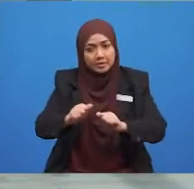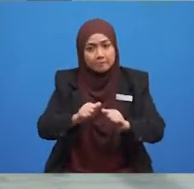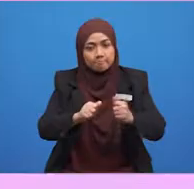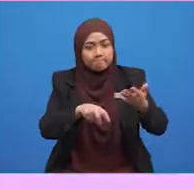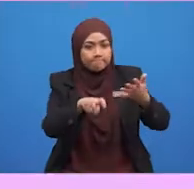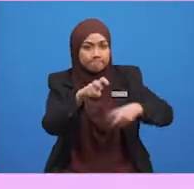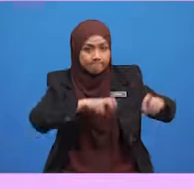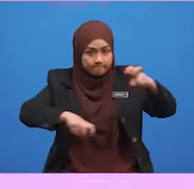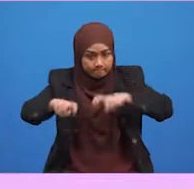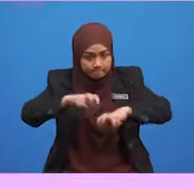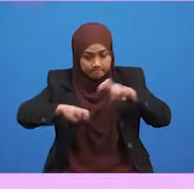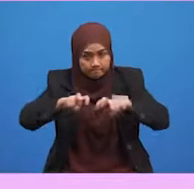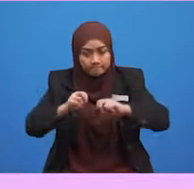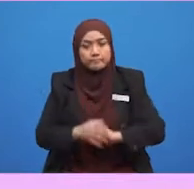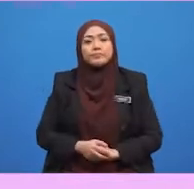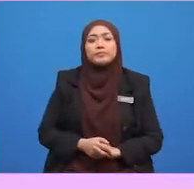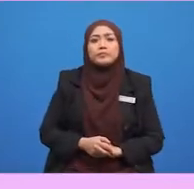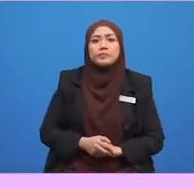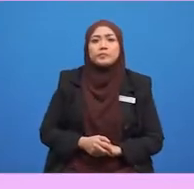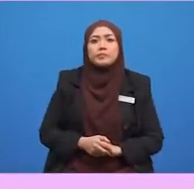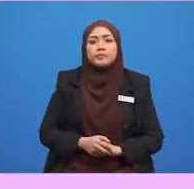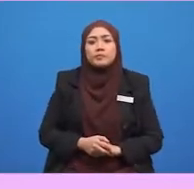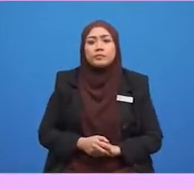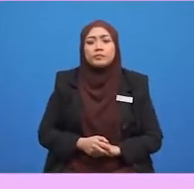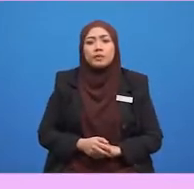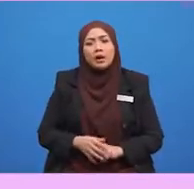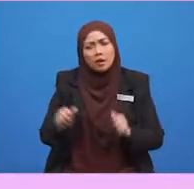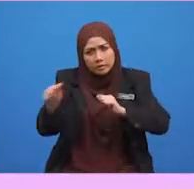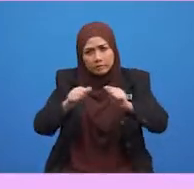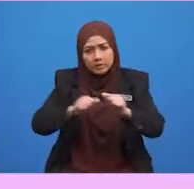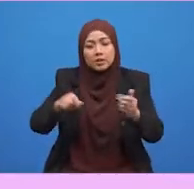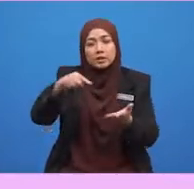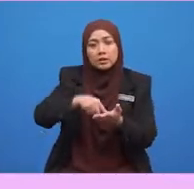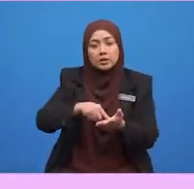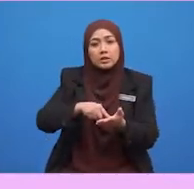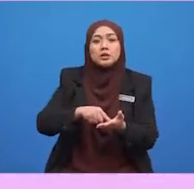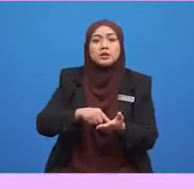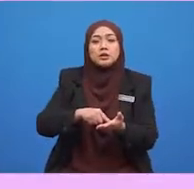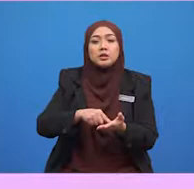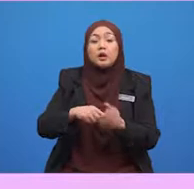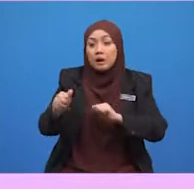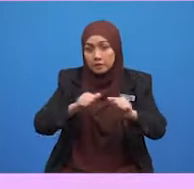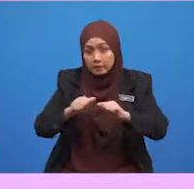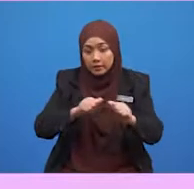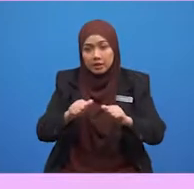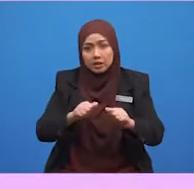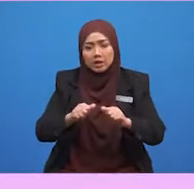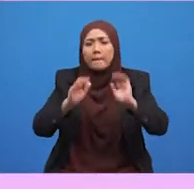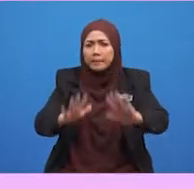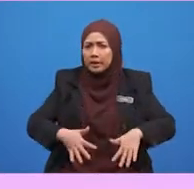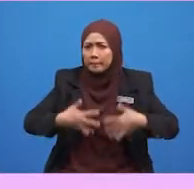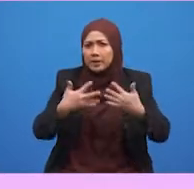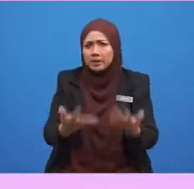penerokaan. Aktiviti penerokaan yang akan dibincangkan ini merupakan aktiviti